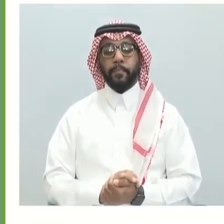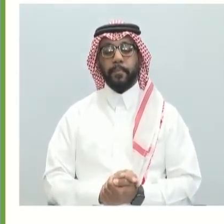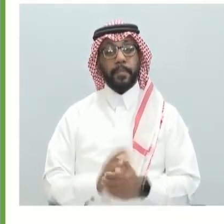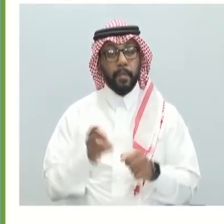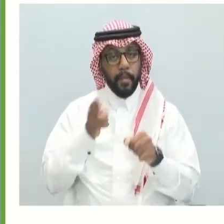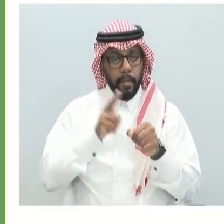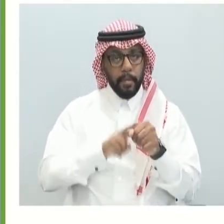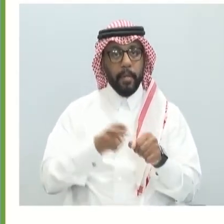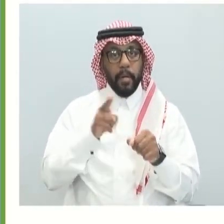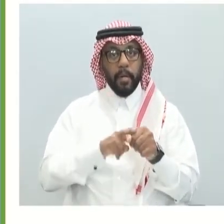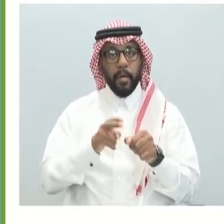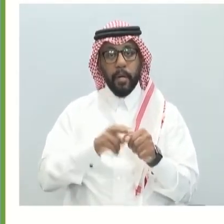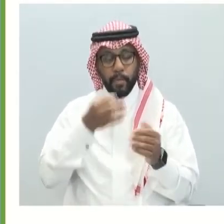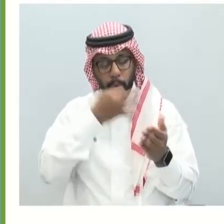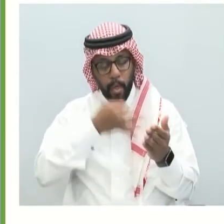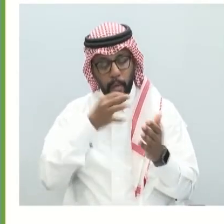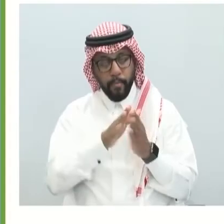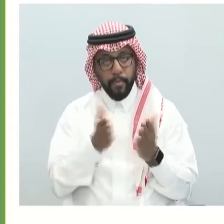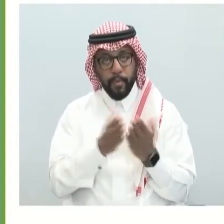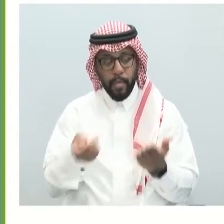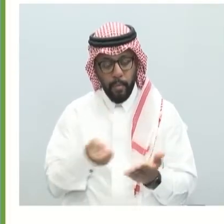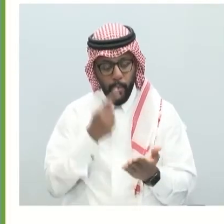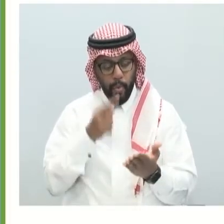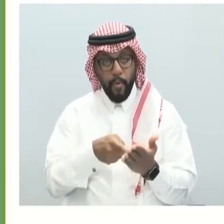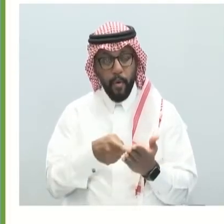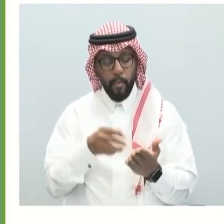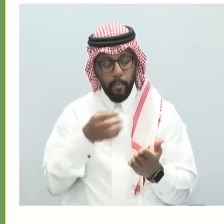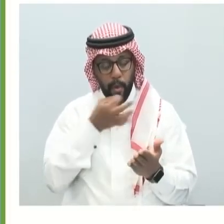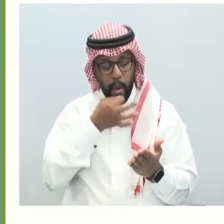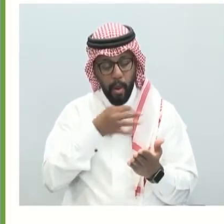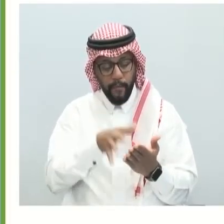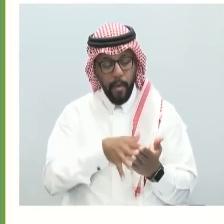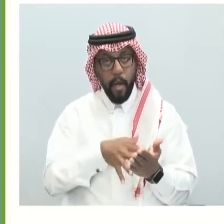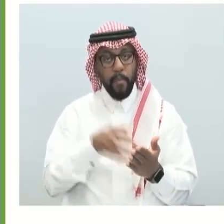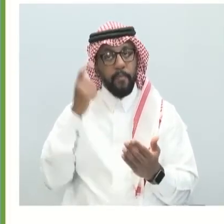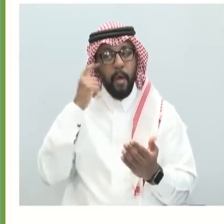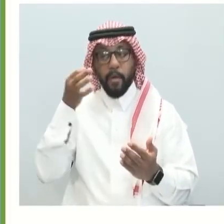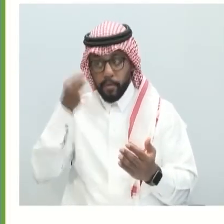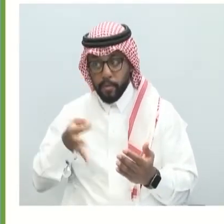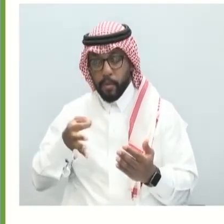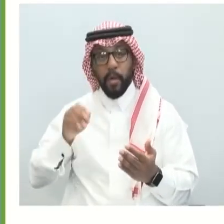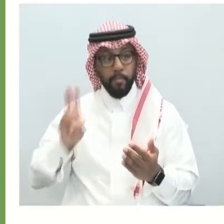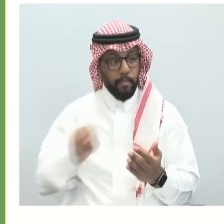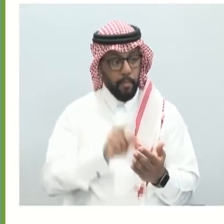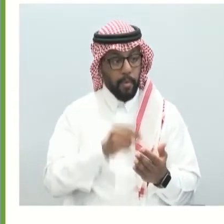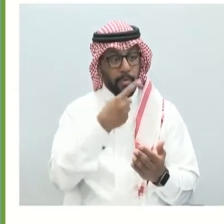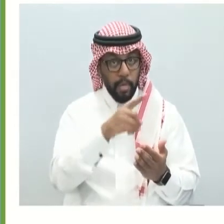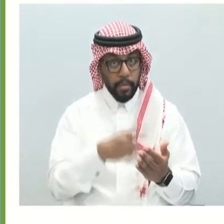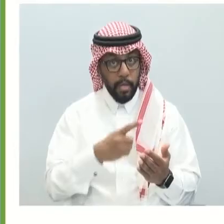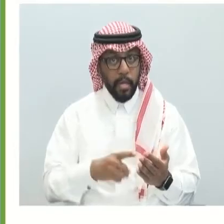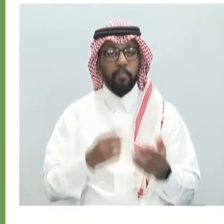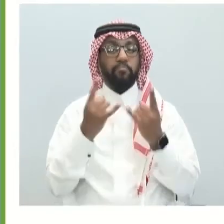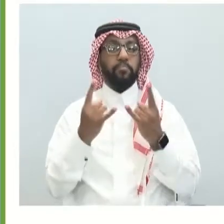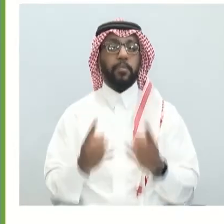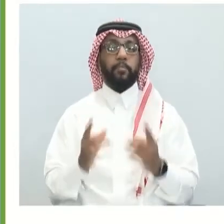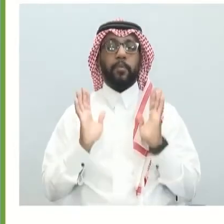وراجع النص للتاكد من صحه الاجابات وتعديلها وفقا لذلك